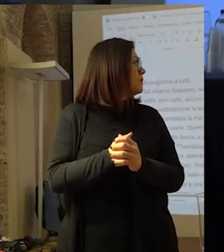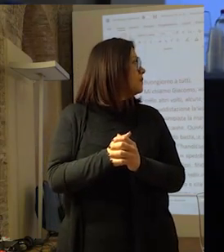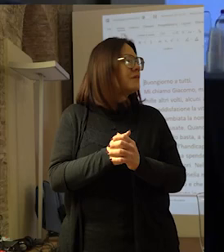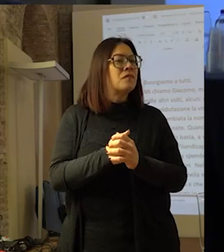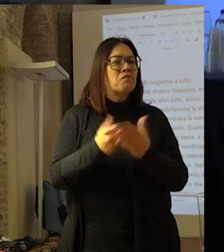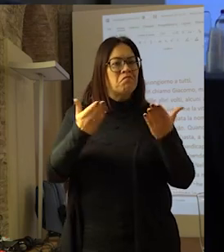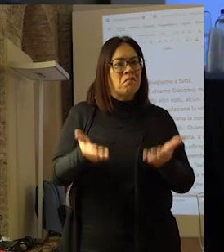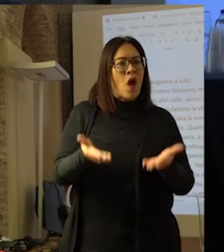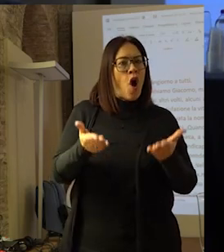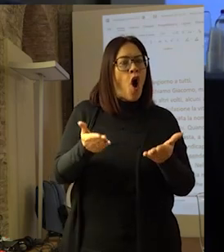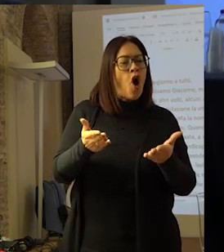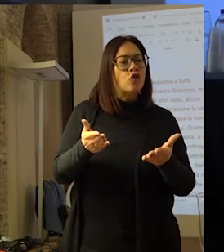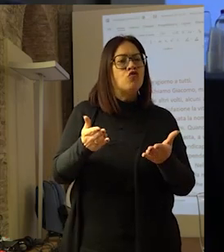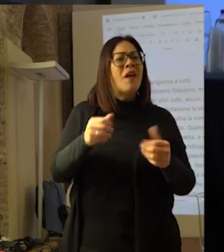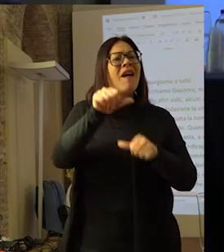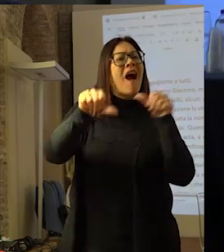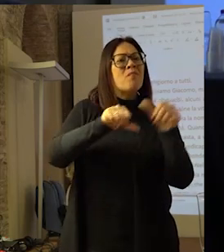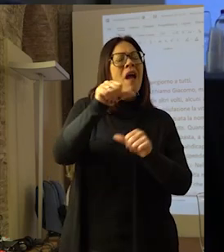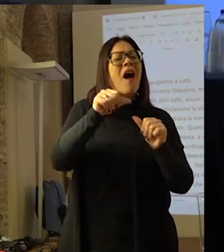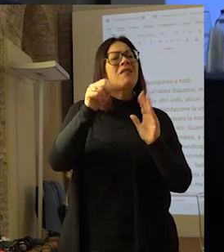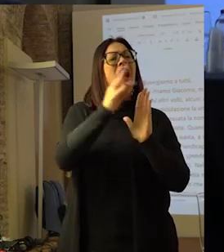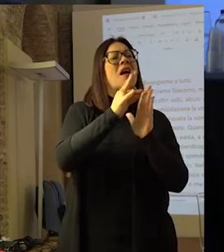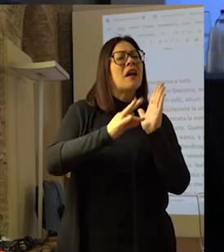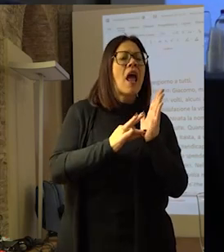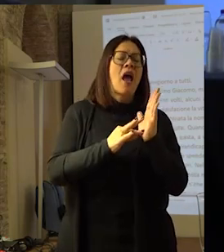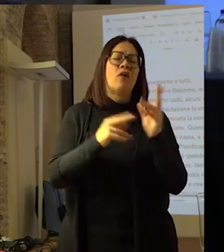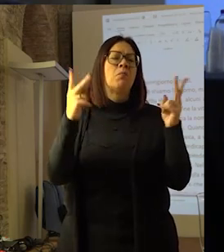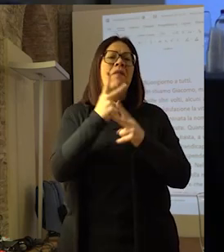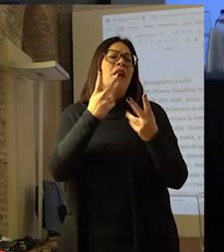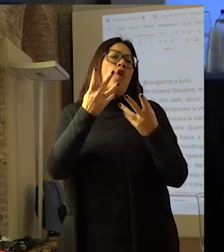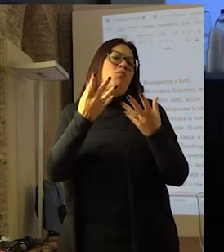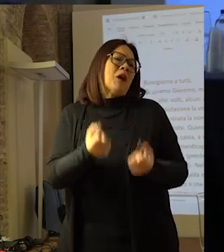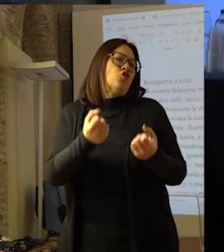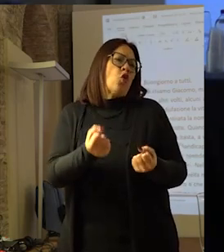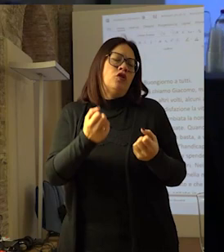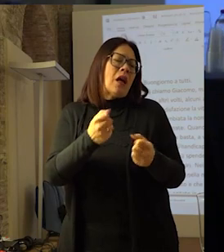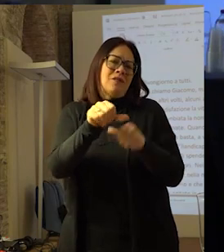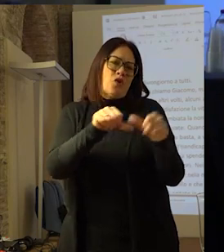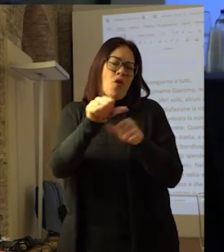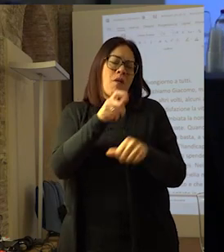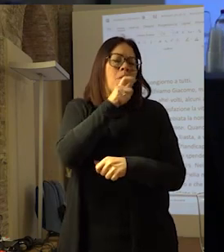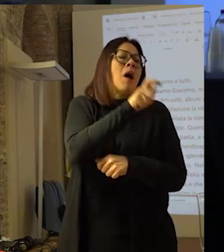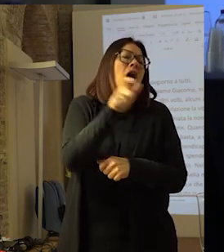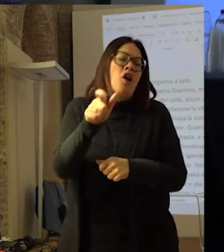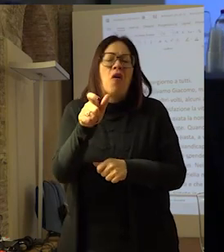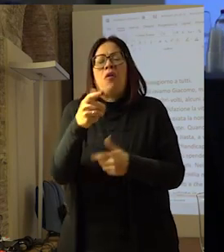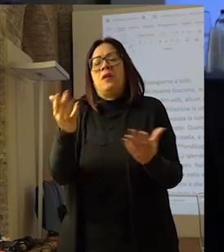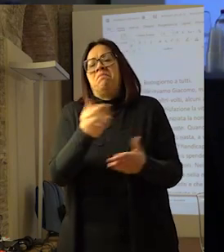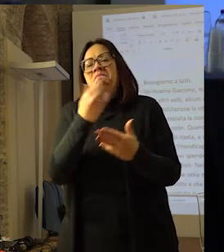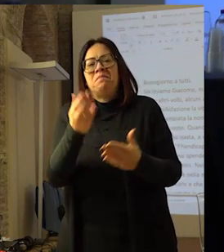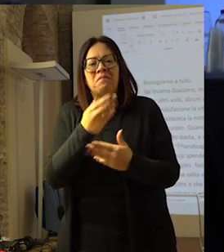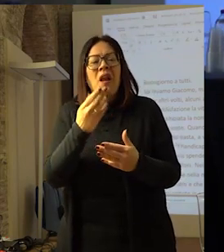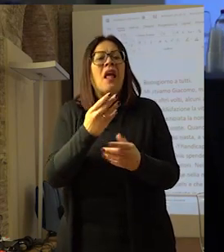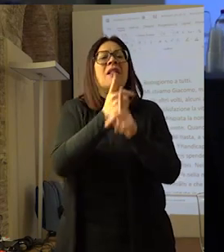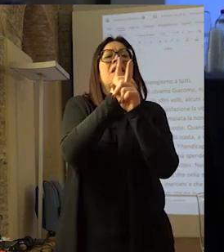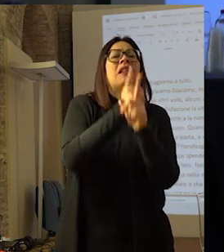Oggi è cambiata la nomenclatura, ma la sostanza non cambia. Le parole sono parole, molto dipende da come